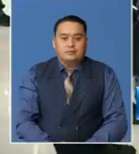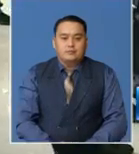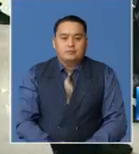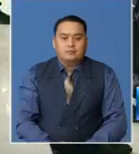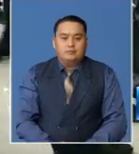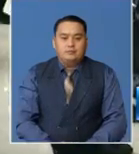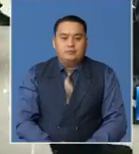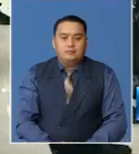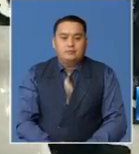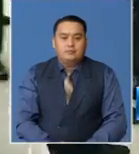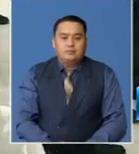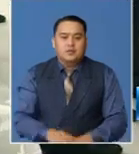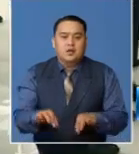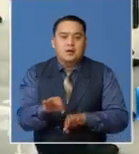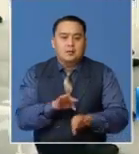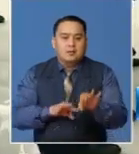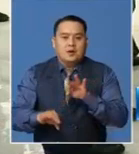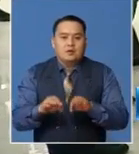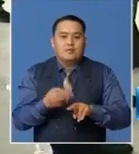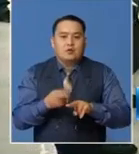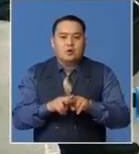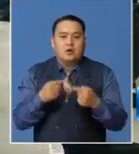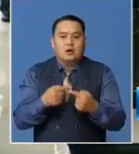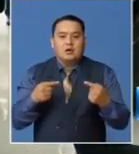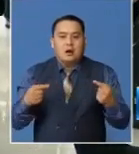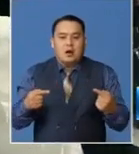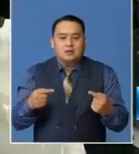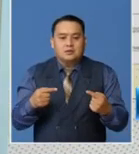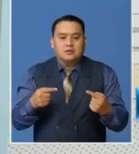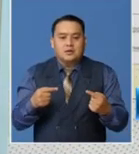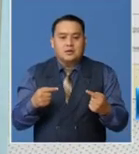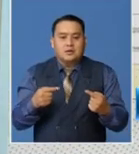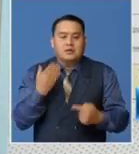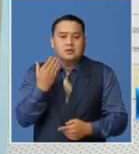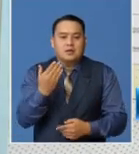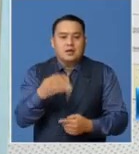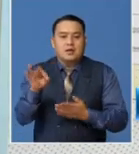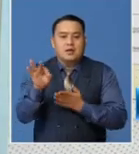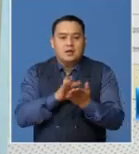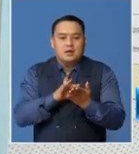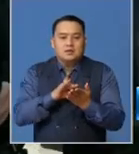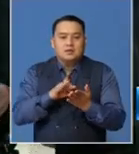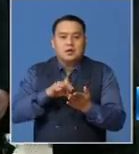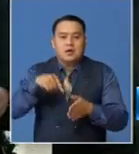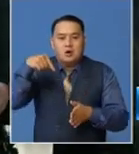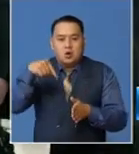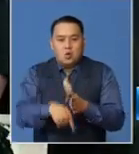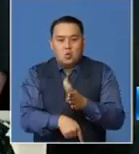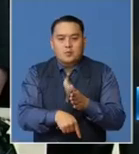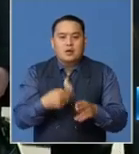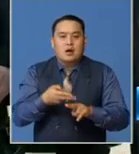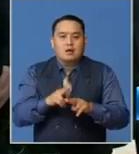мы уже проекту такой 1 диск начинается